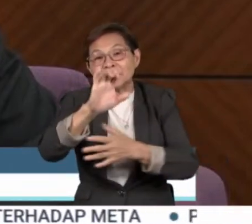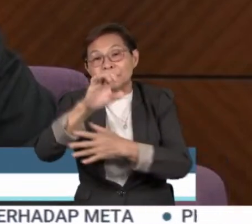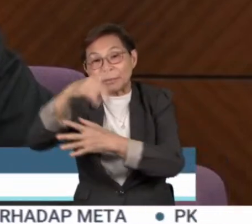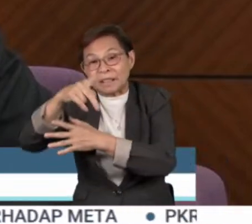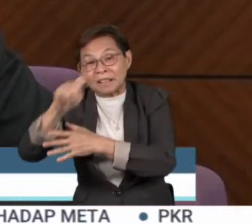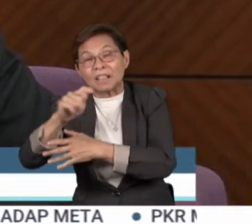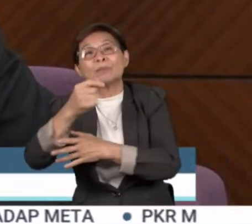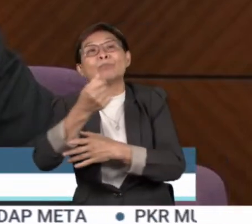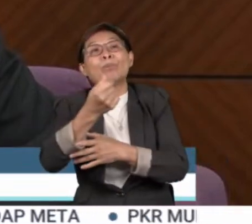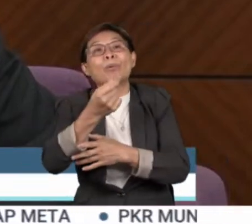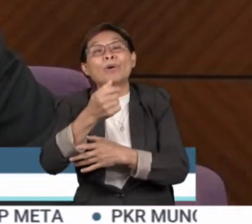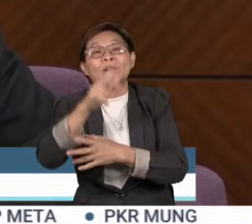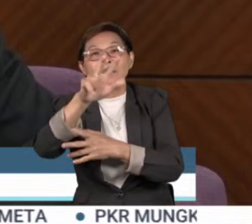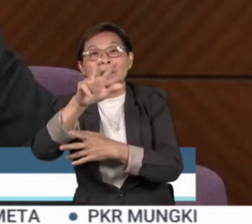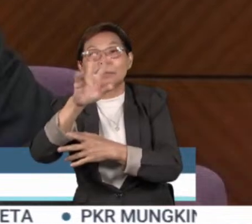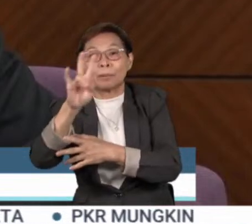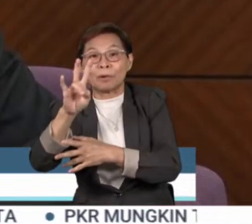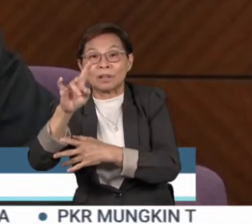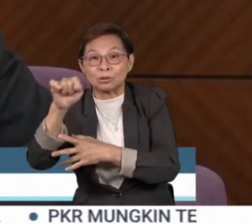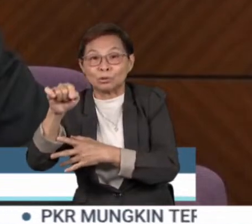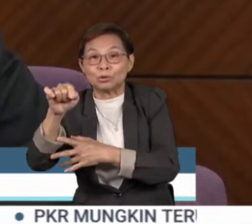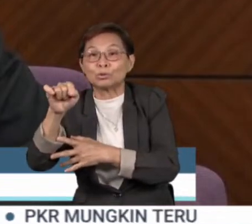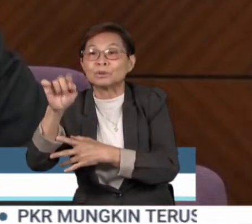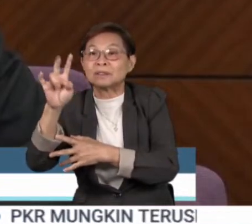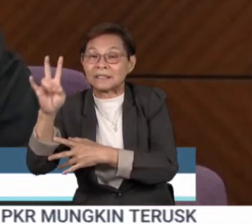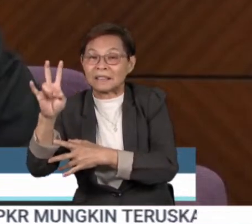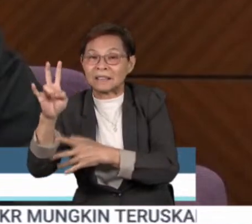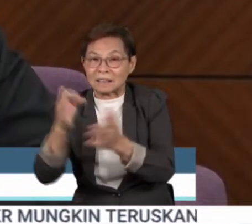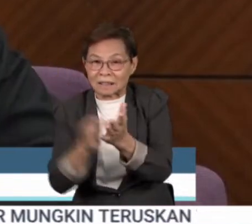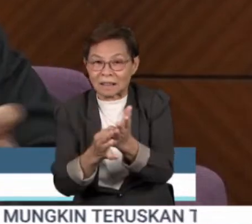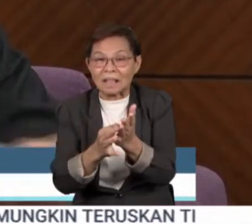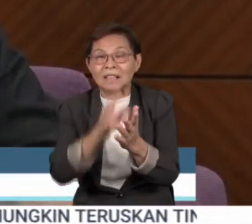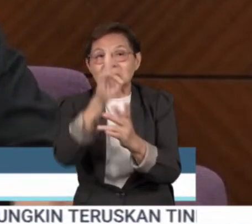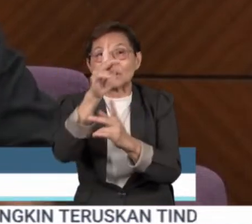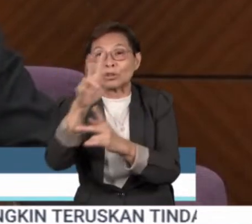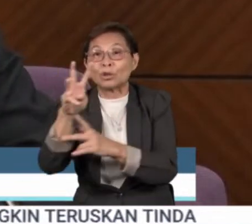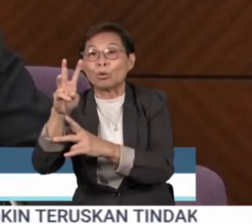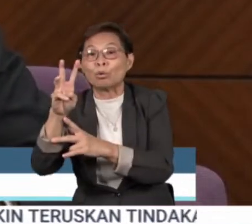pada kadar 3.7 sen per kilowatt jam dikekalkan.